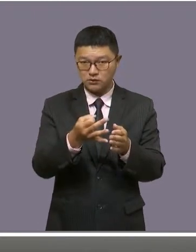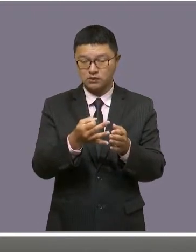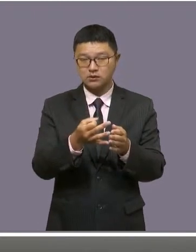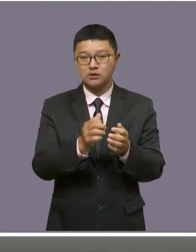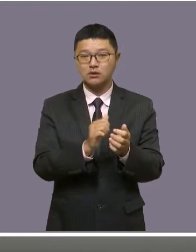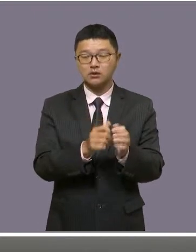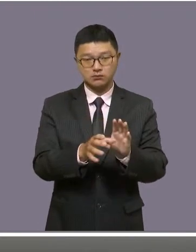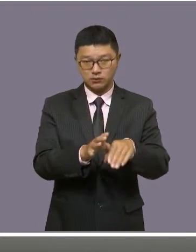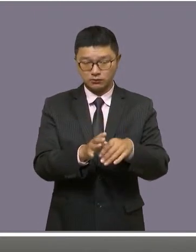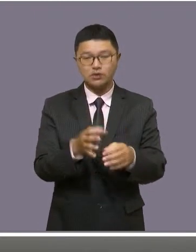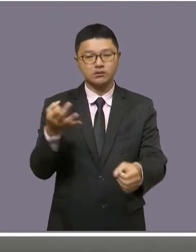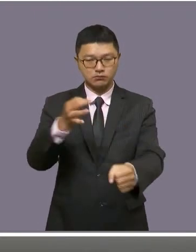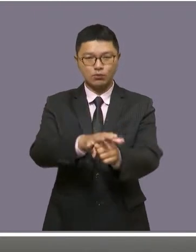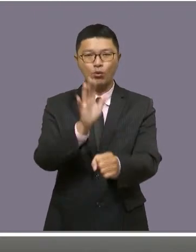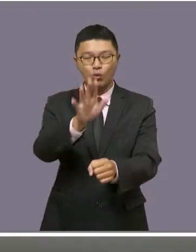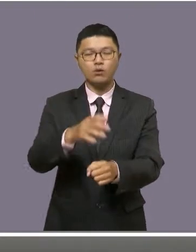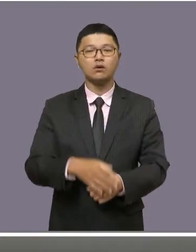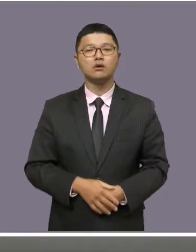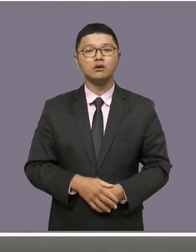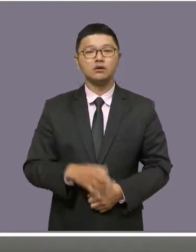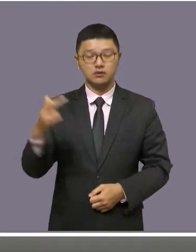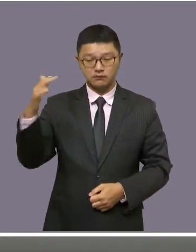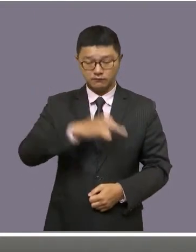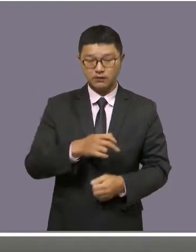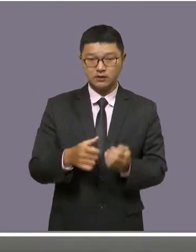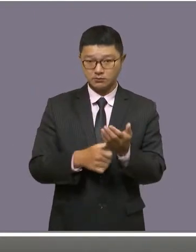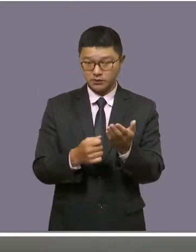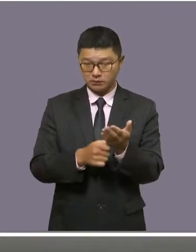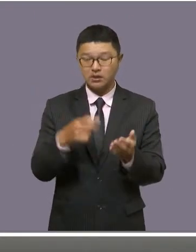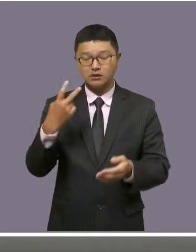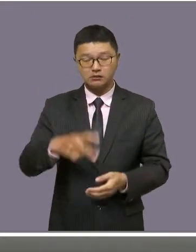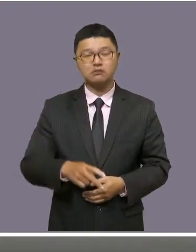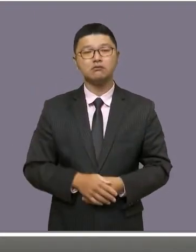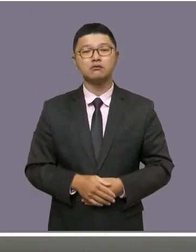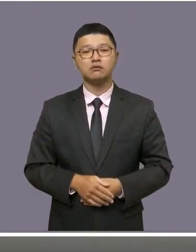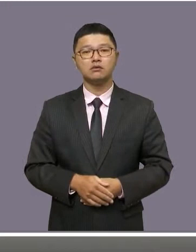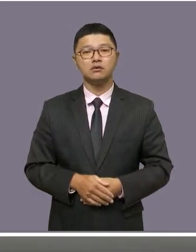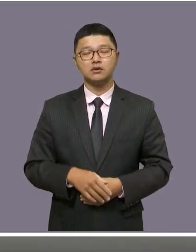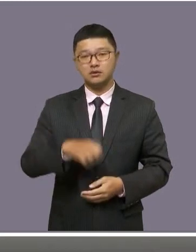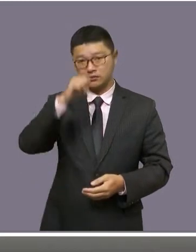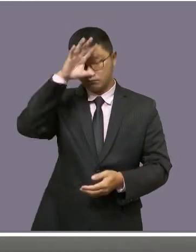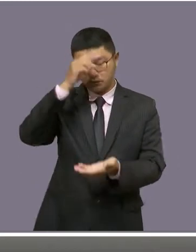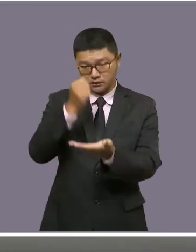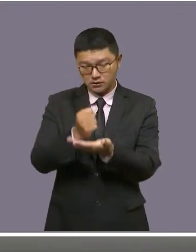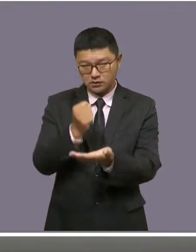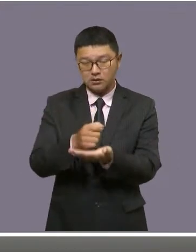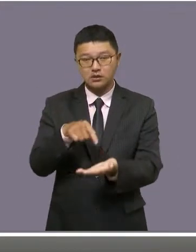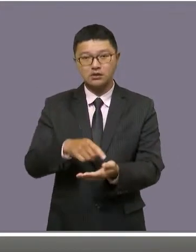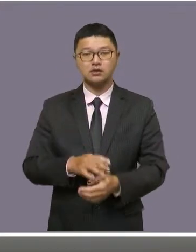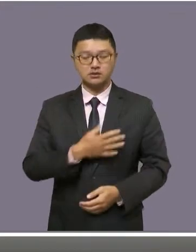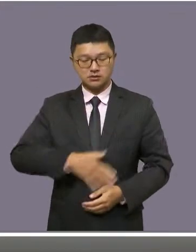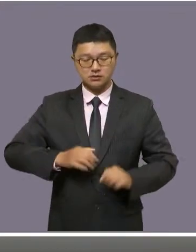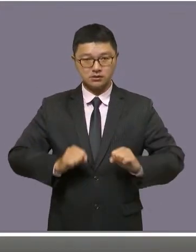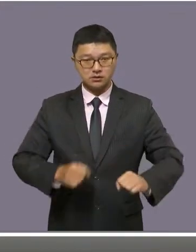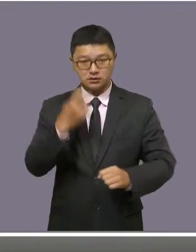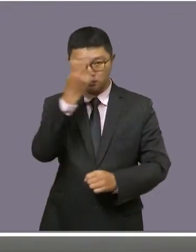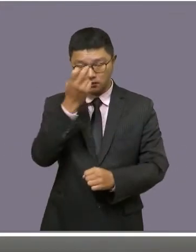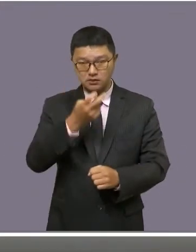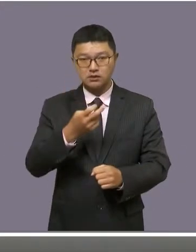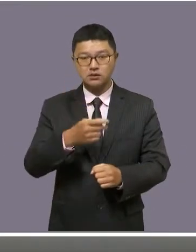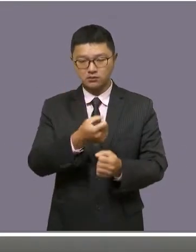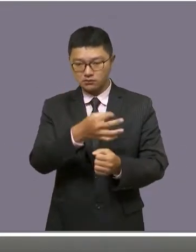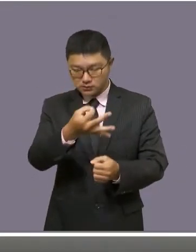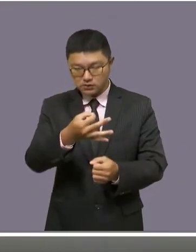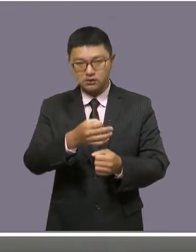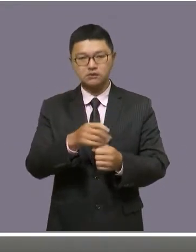之外，还有他来台的机票跟相关的，例如说签证身体健康检查的行政费用，我们